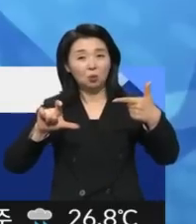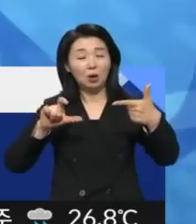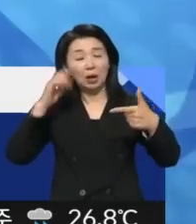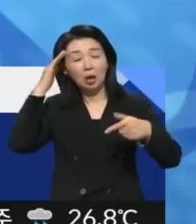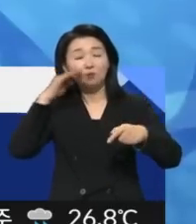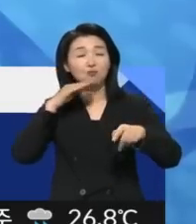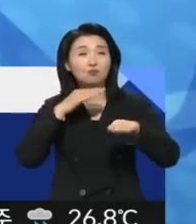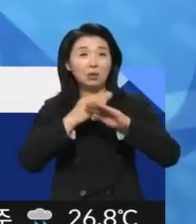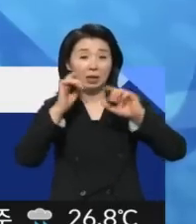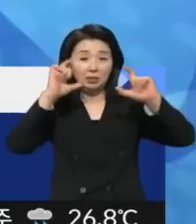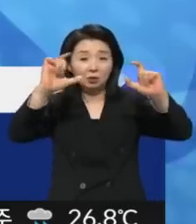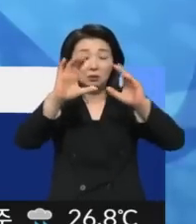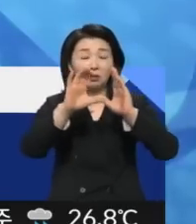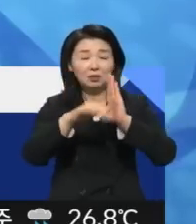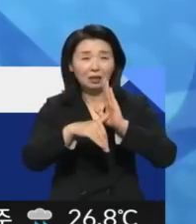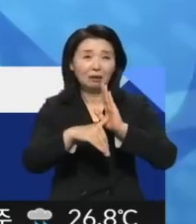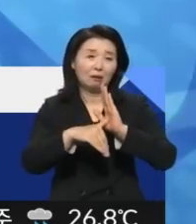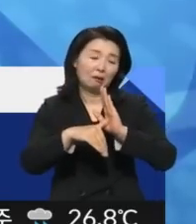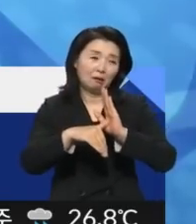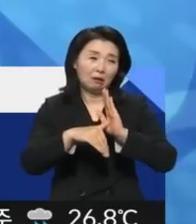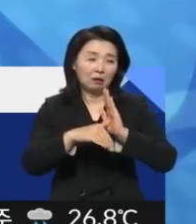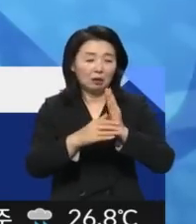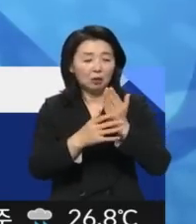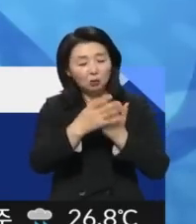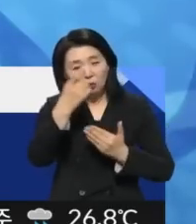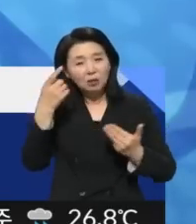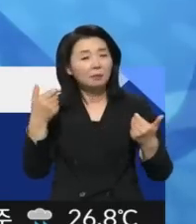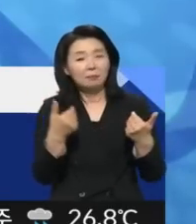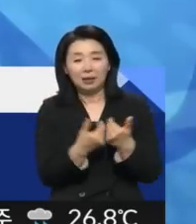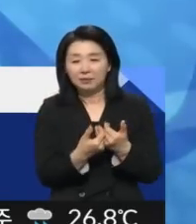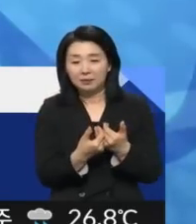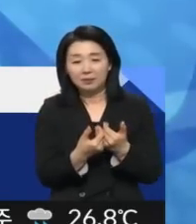남북공동선언만큼 반통일적이고 우리 지금